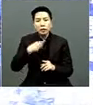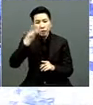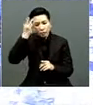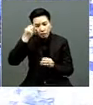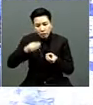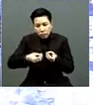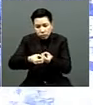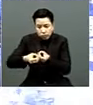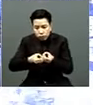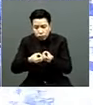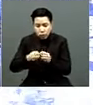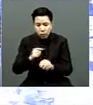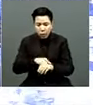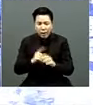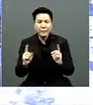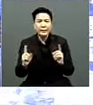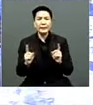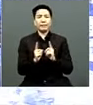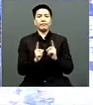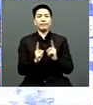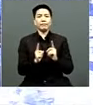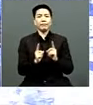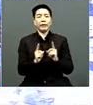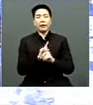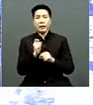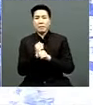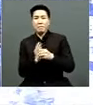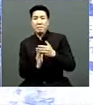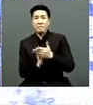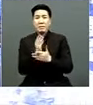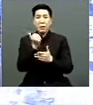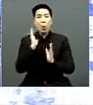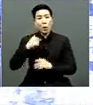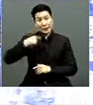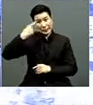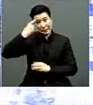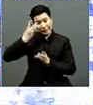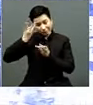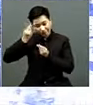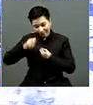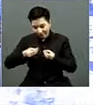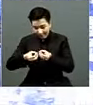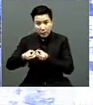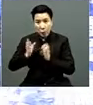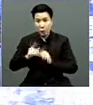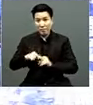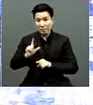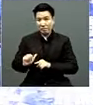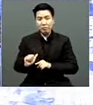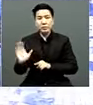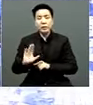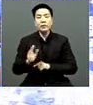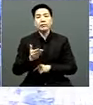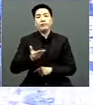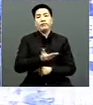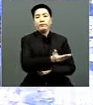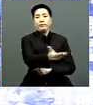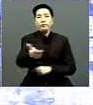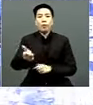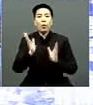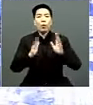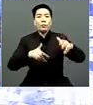ในช่วงเวลาสั้นๆนี้แต่ความสำเร็จนี้ไม่ได้อยู่ที่คนคิดอย่างเดียวนะครับทุกท่านในฐานะที่ท่านเป็นพี่น้องประชา